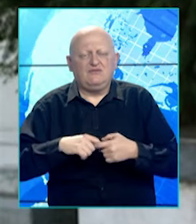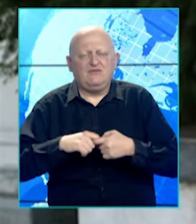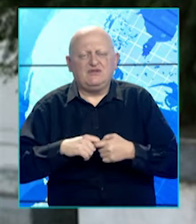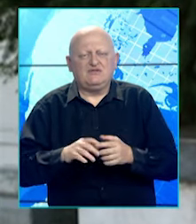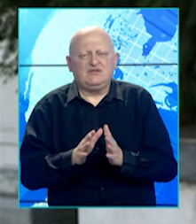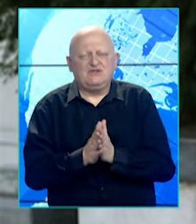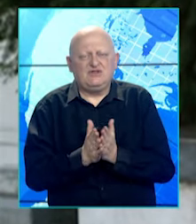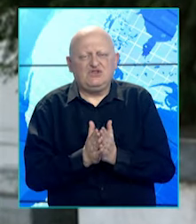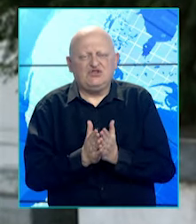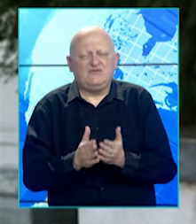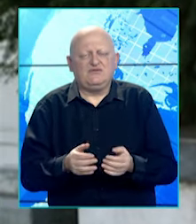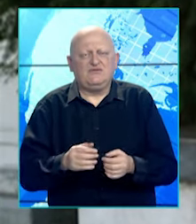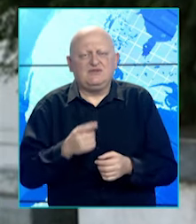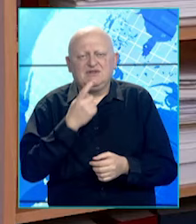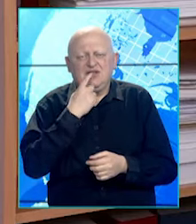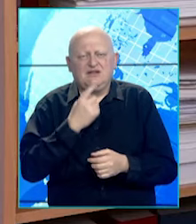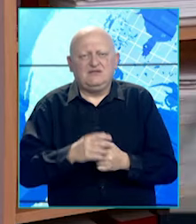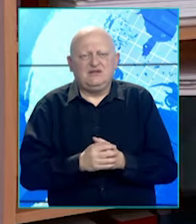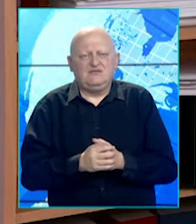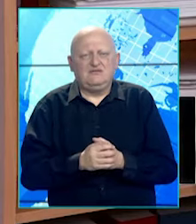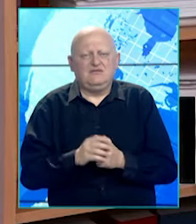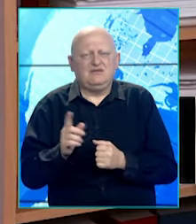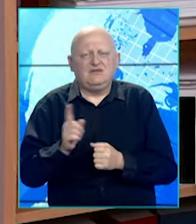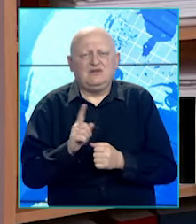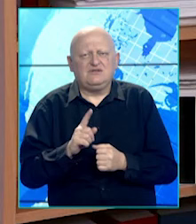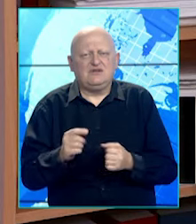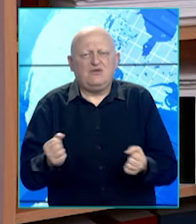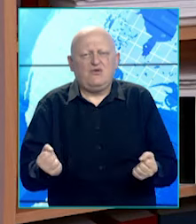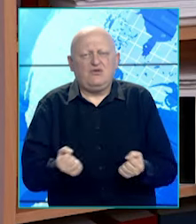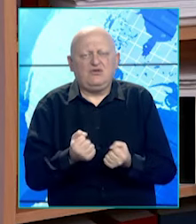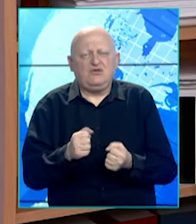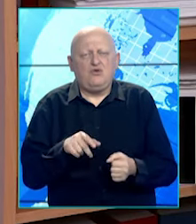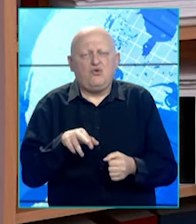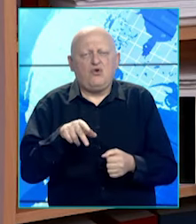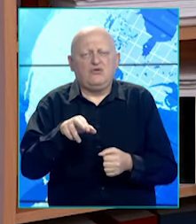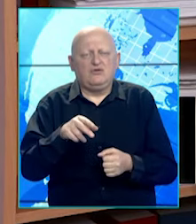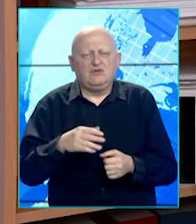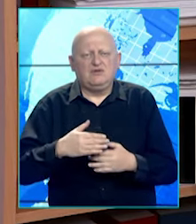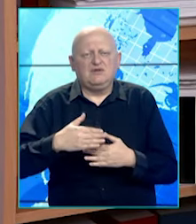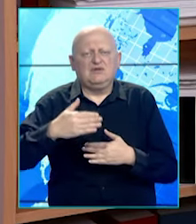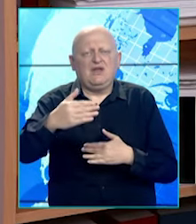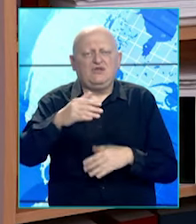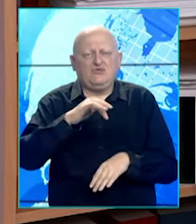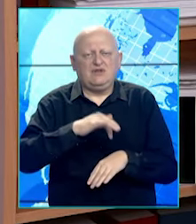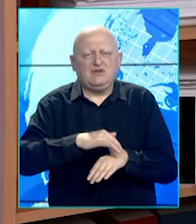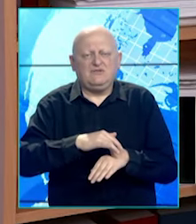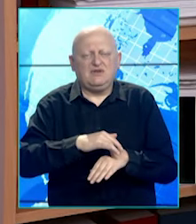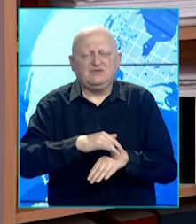za književnost ili za jezik. Nije mu bilo teško otići u najudaljenije